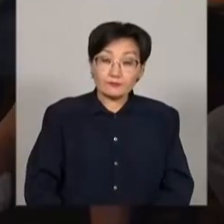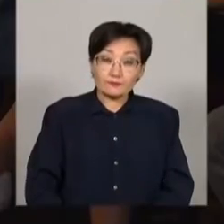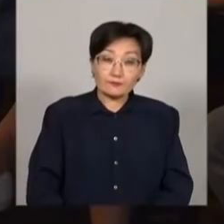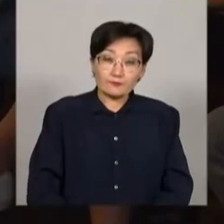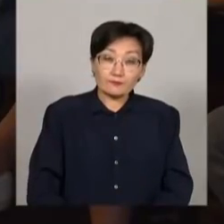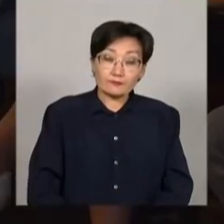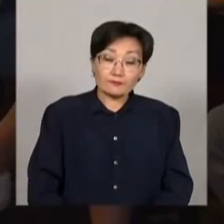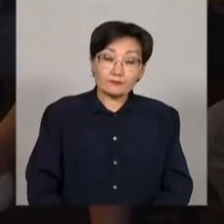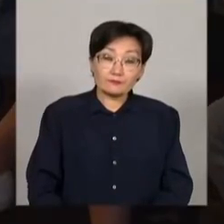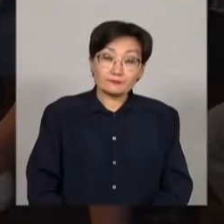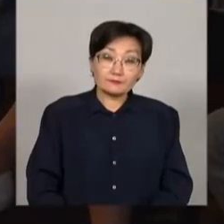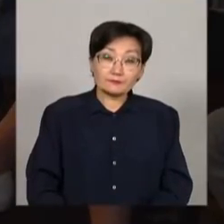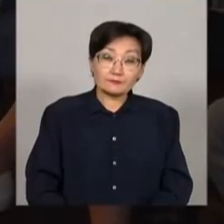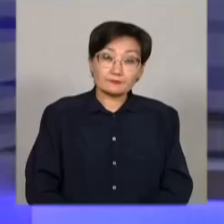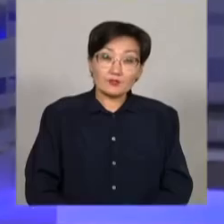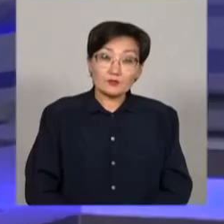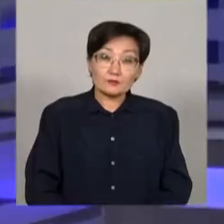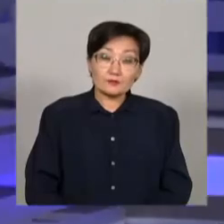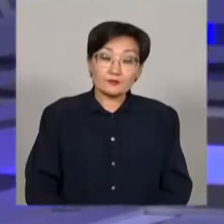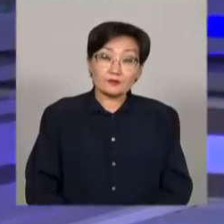Аралбаев, Жаксалык Тлебберген, телеканал «Алматы».